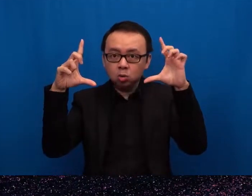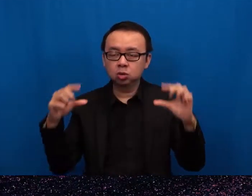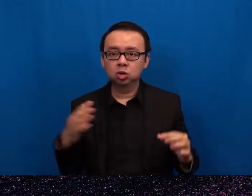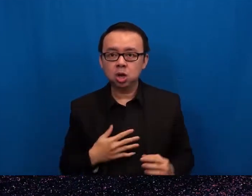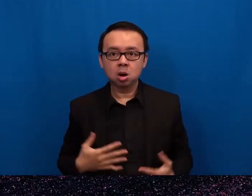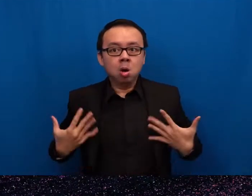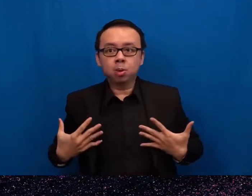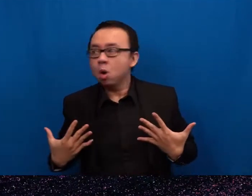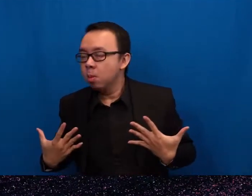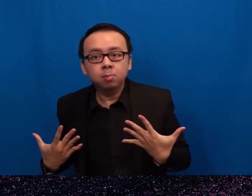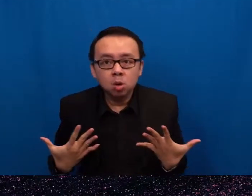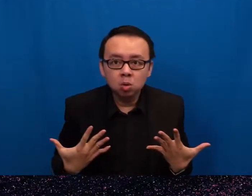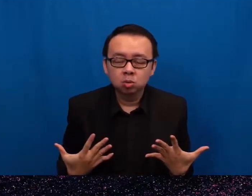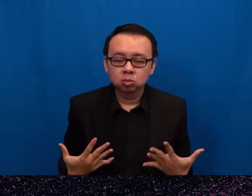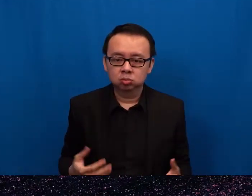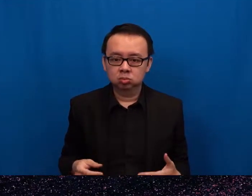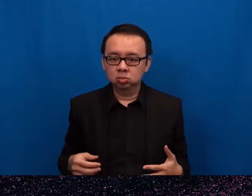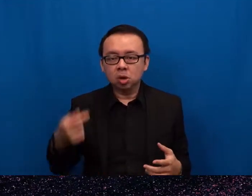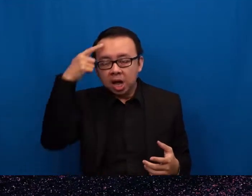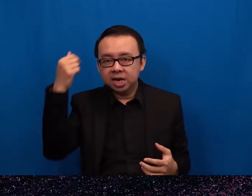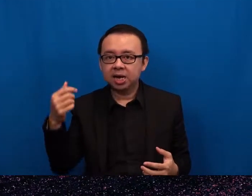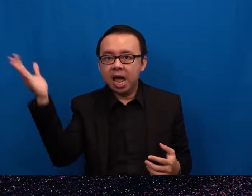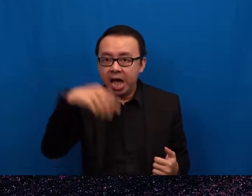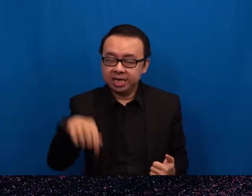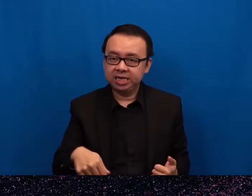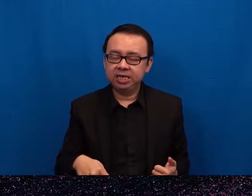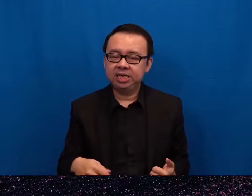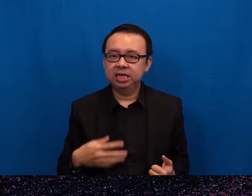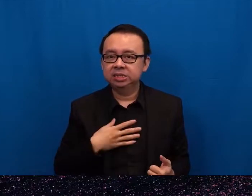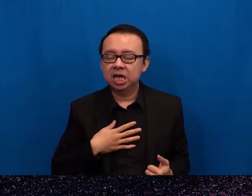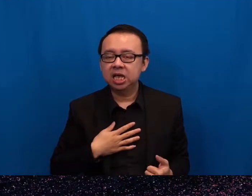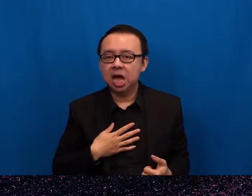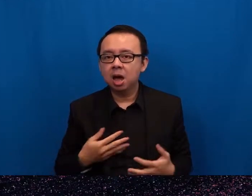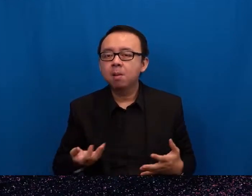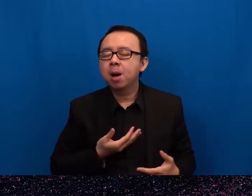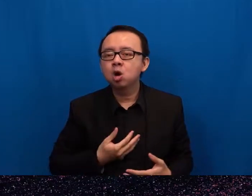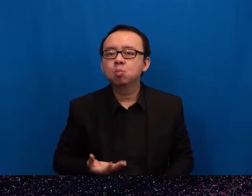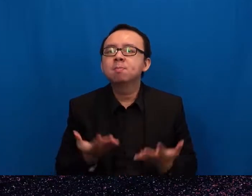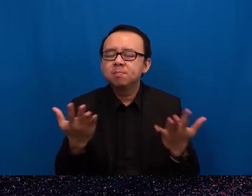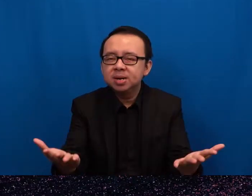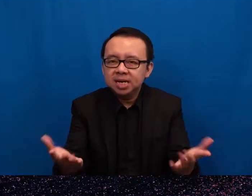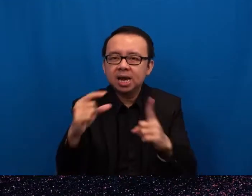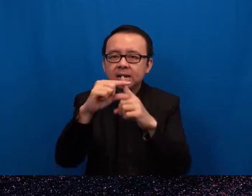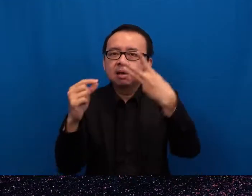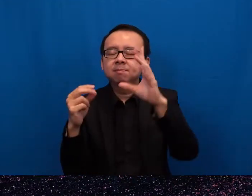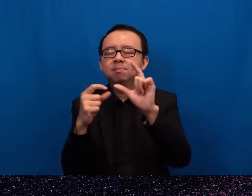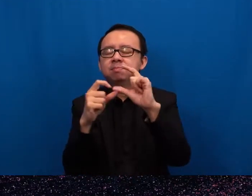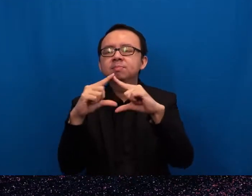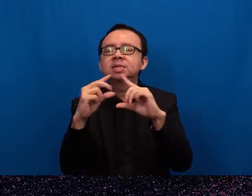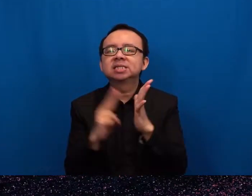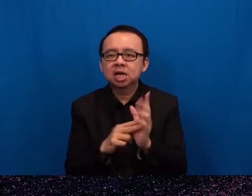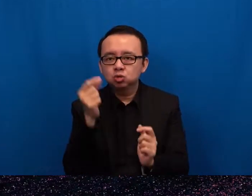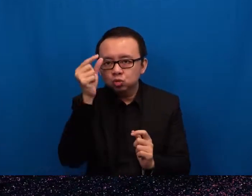berkobar-kobar. Karena hari ini saya harus berikan pesan kepada Anda. Mimpinya tepat waktu, tepat